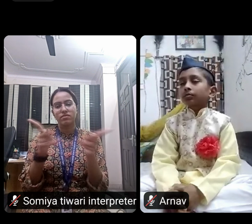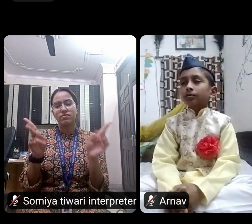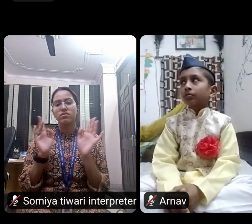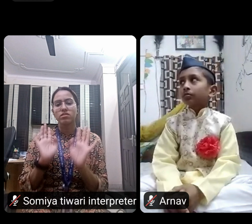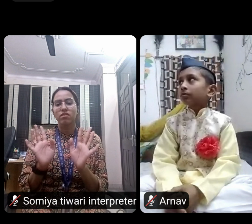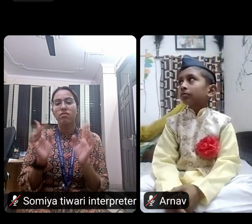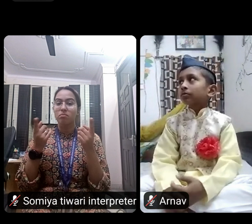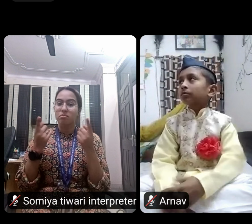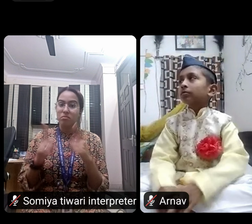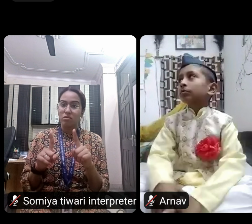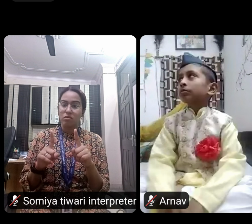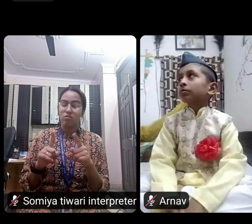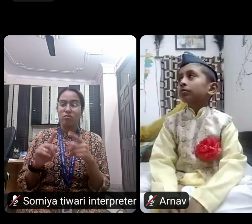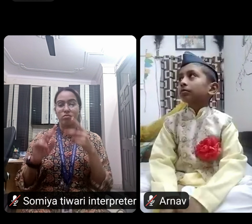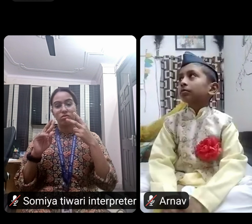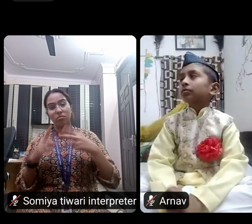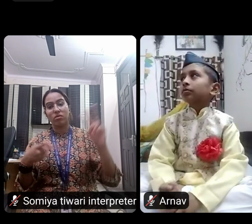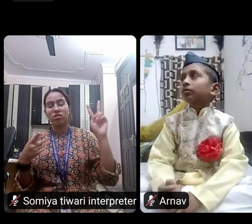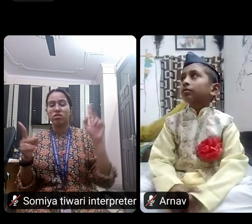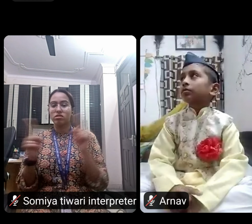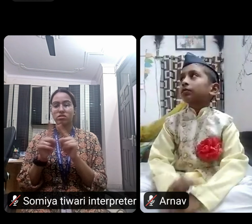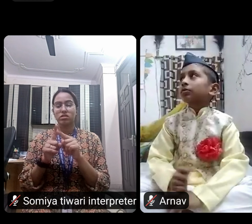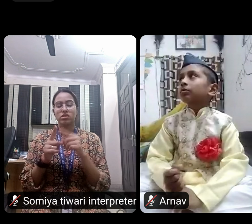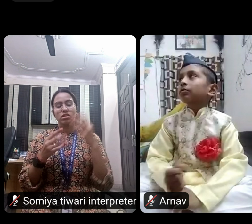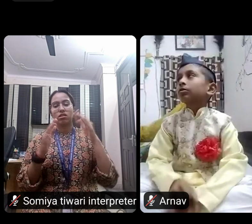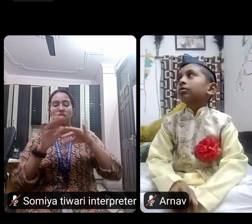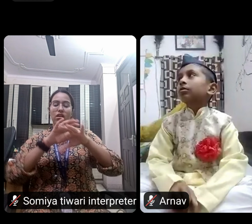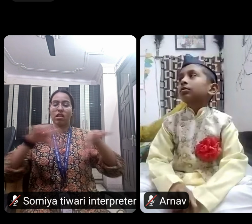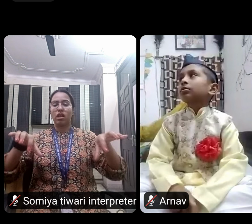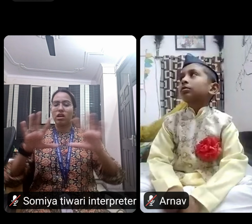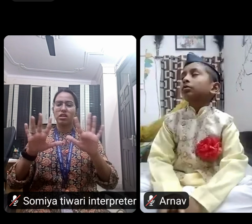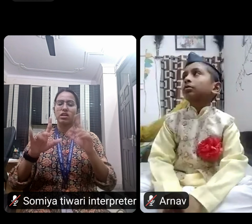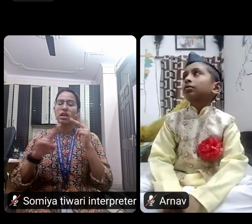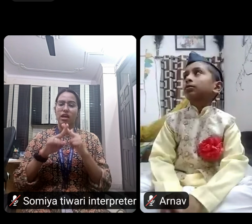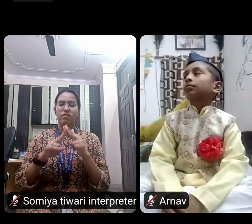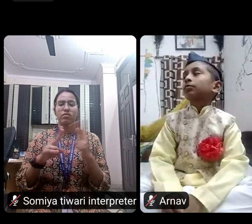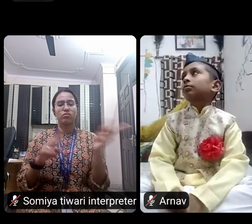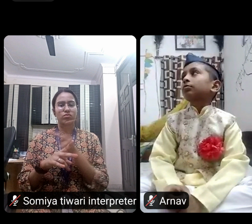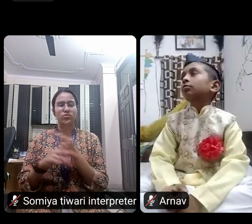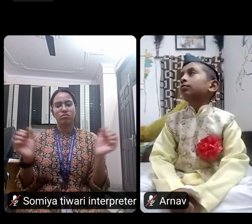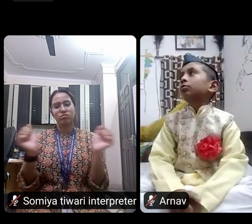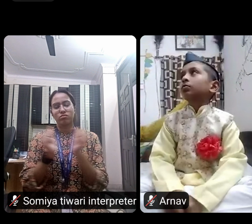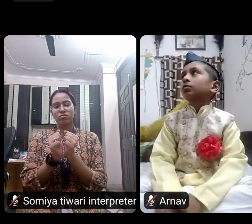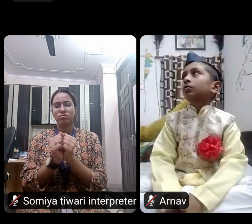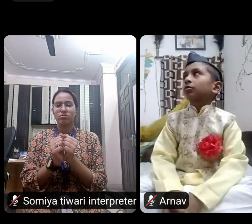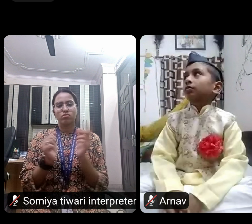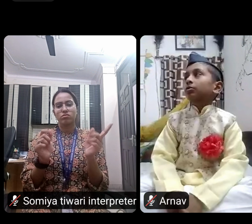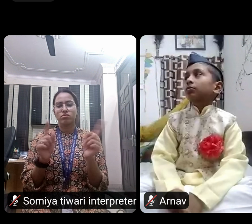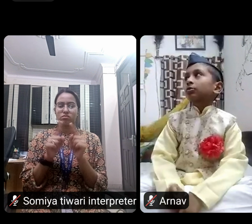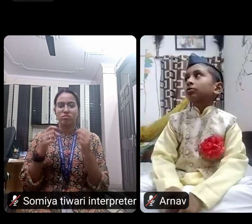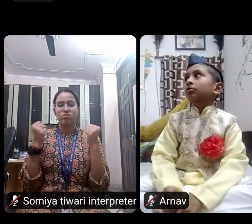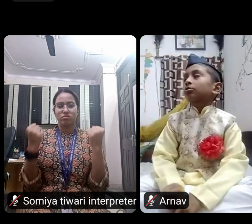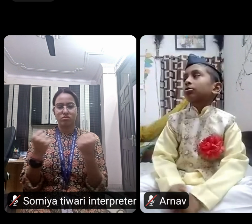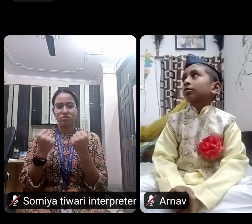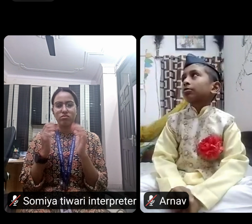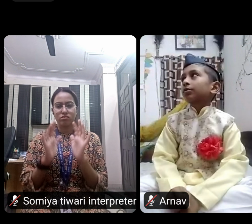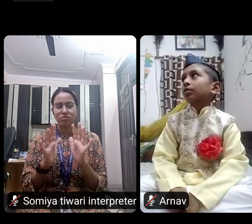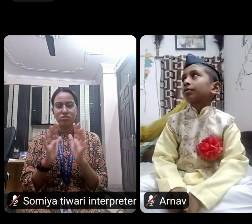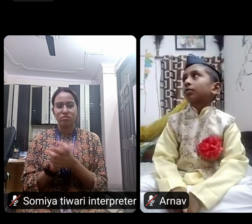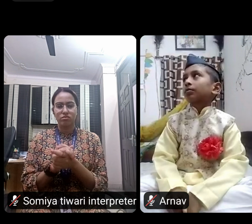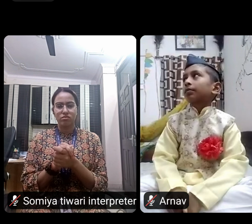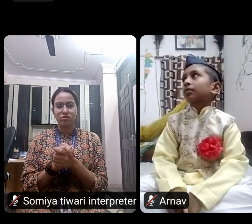नहीं है कि फर्क इतना भी है कि हम दोनों को नेग्लेक्ट करें, अलग अलग है। अगर दोनों को ज्वाइन के देखे तो एक स्ट्रेंथ है, दो ये